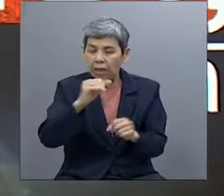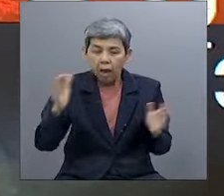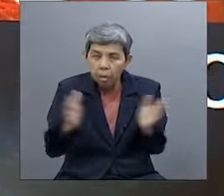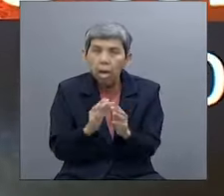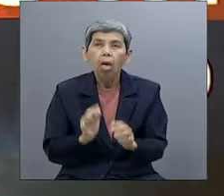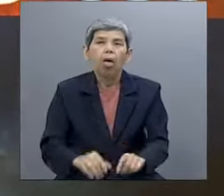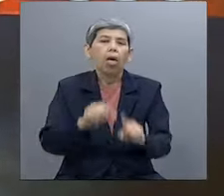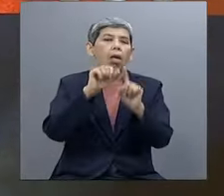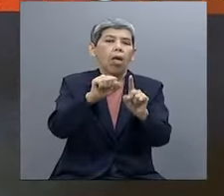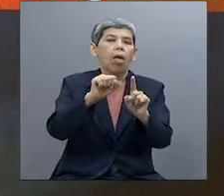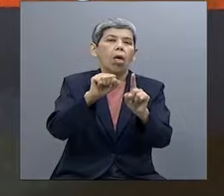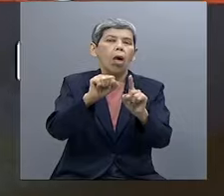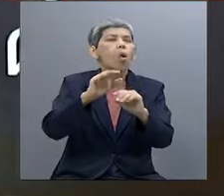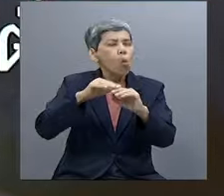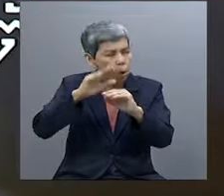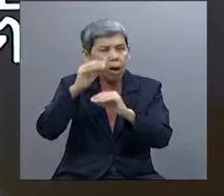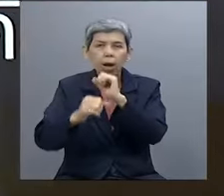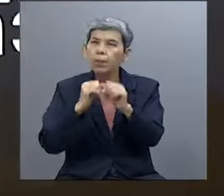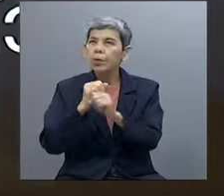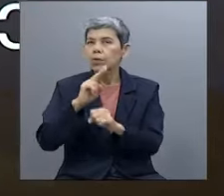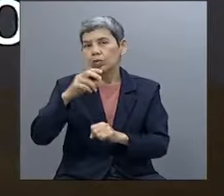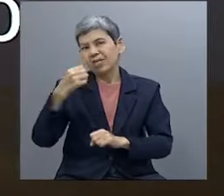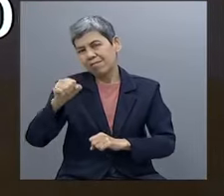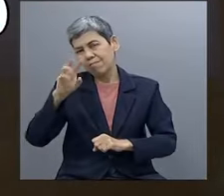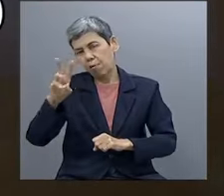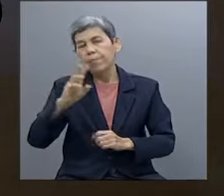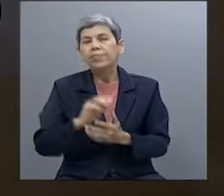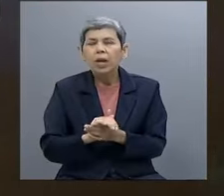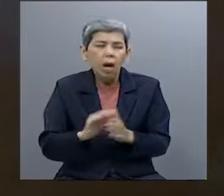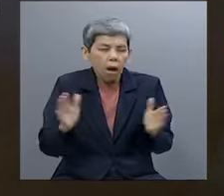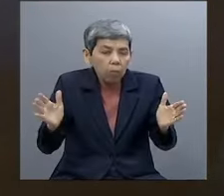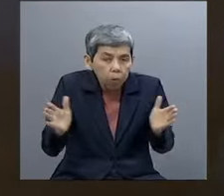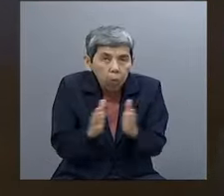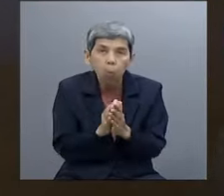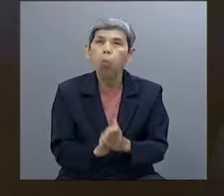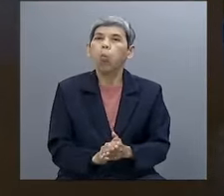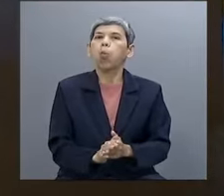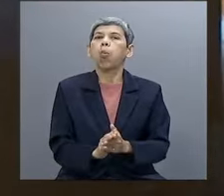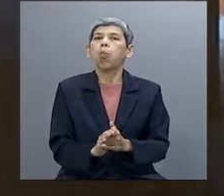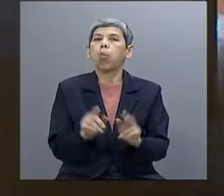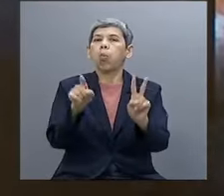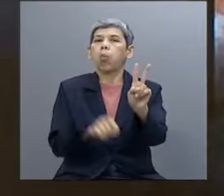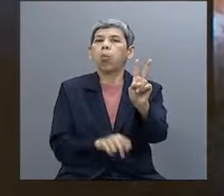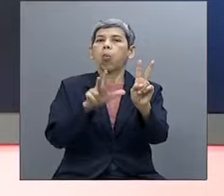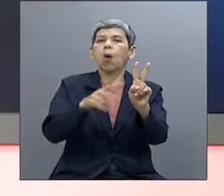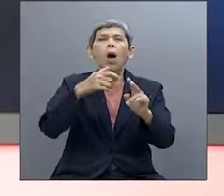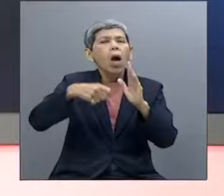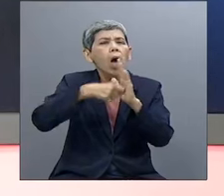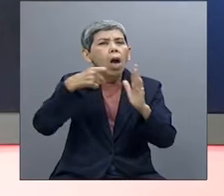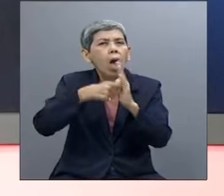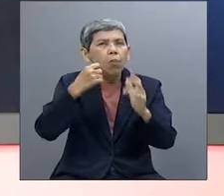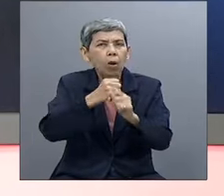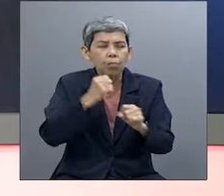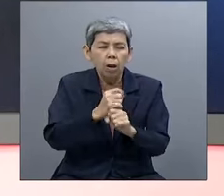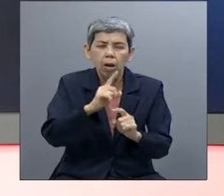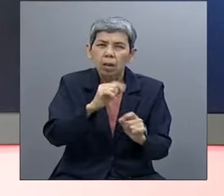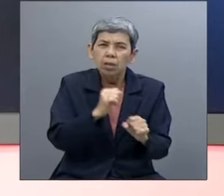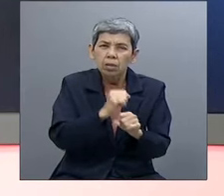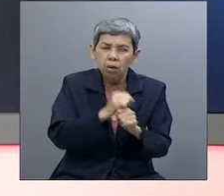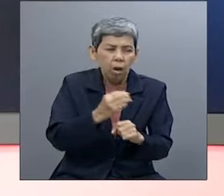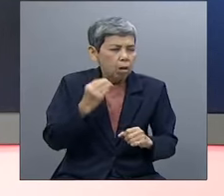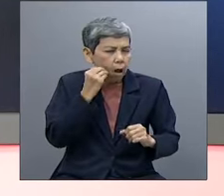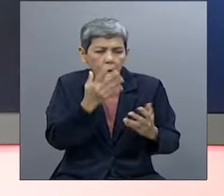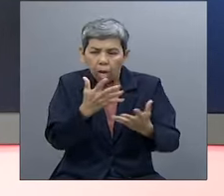100,000ตัวเศษๆในปี 2016ค่ะหรือว่าลดลงเกือบ 2ใน 3สาเหตุหลักๆมาจากการสูญเสียแหล่งที่อยู่